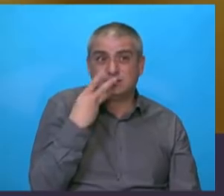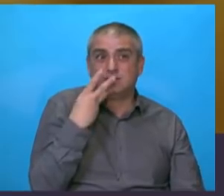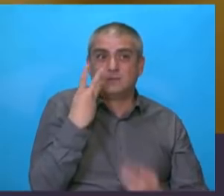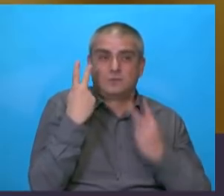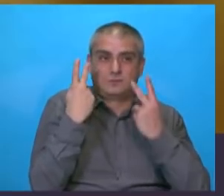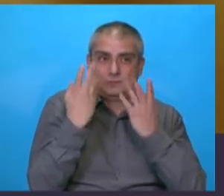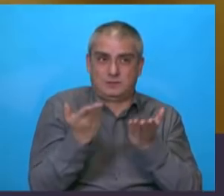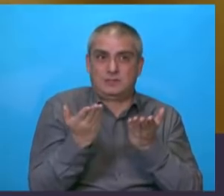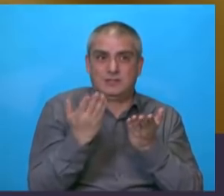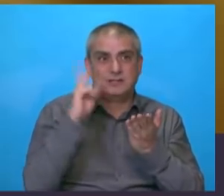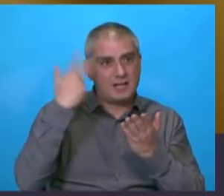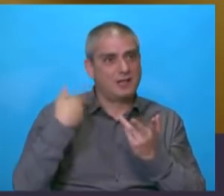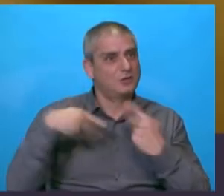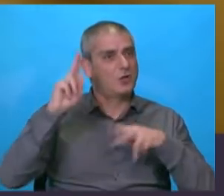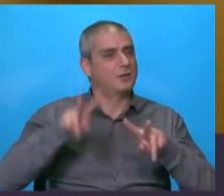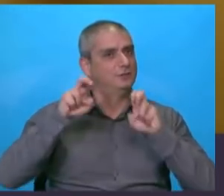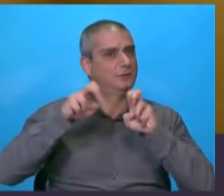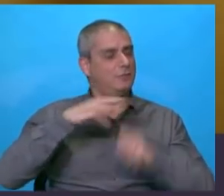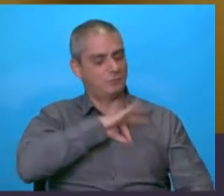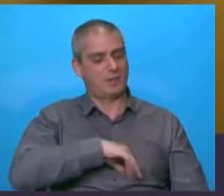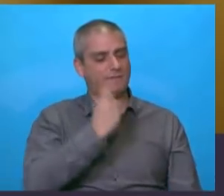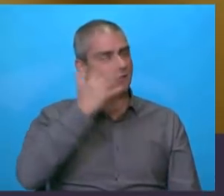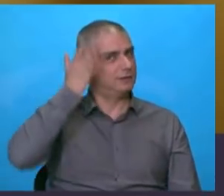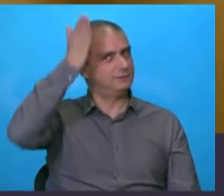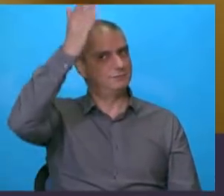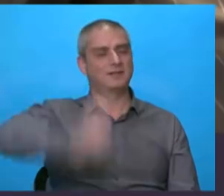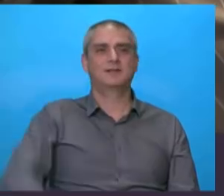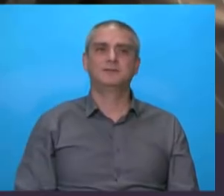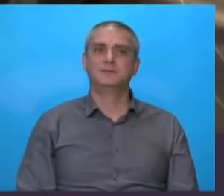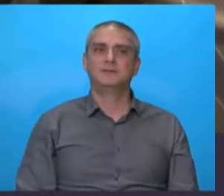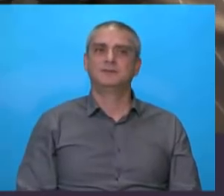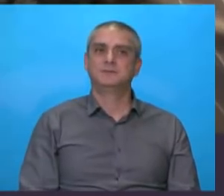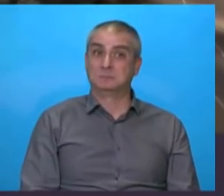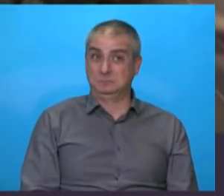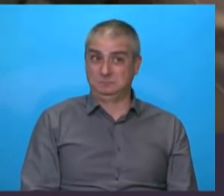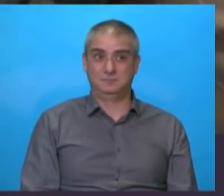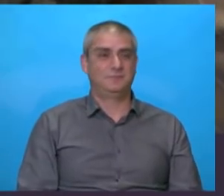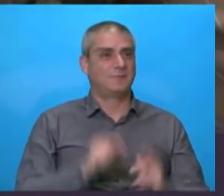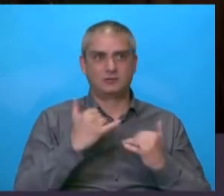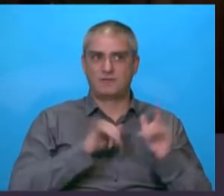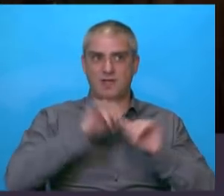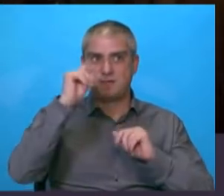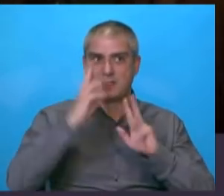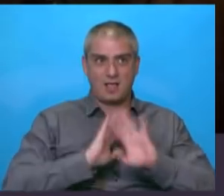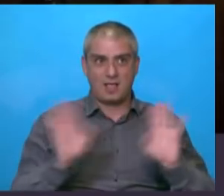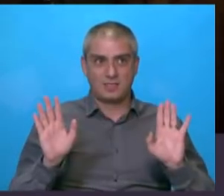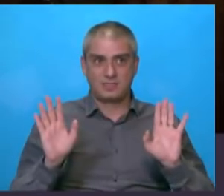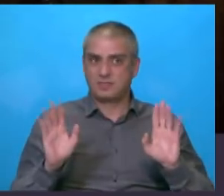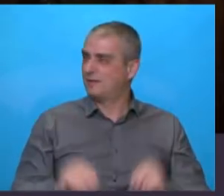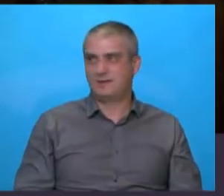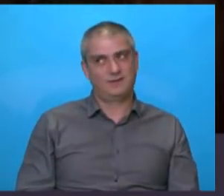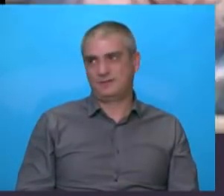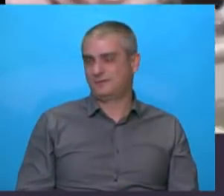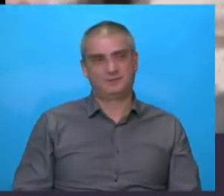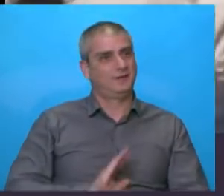הזה, יהיה לי יותר הזדמנות לעשות כסף בעתיד. נכון, עכשיו אין נסיעות הביתה. לא. אין נסיעות